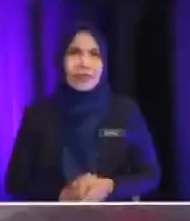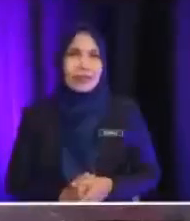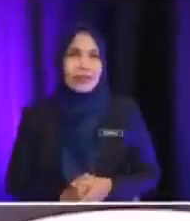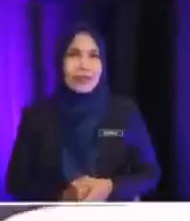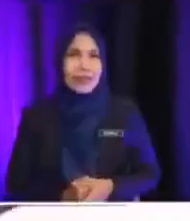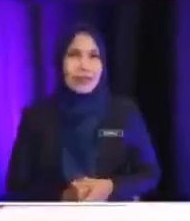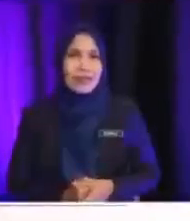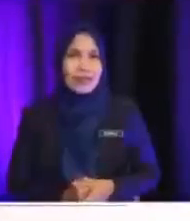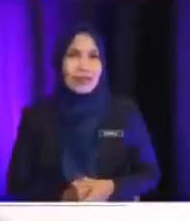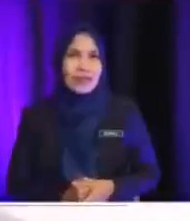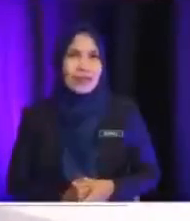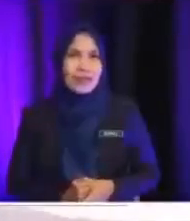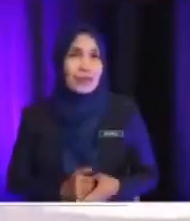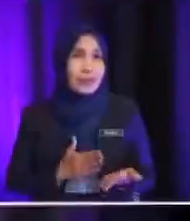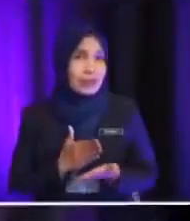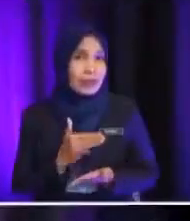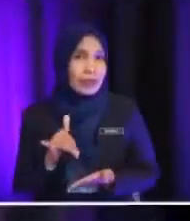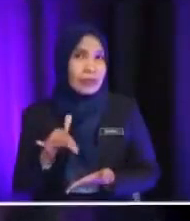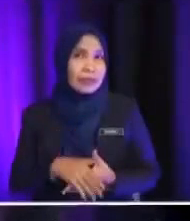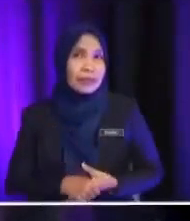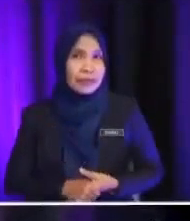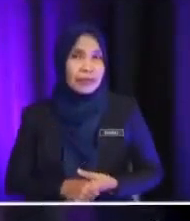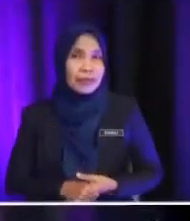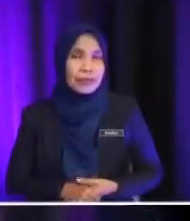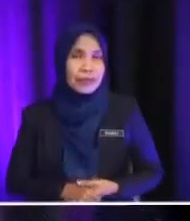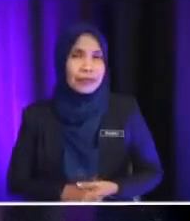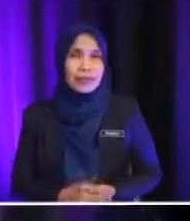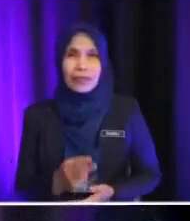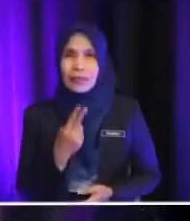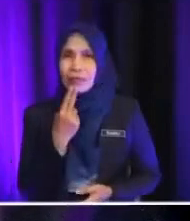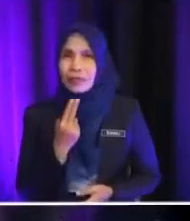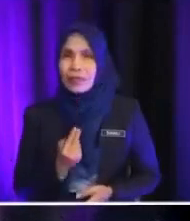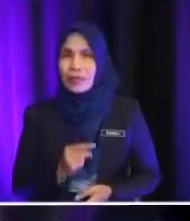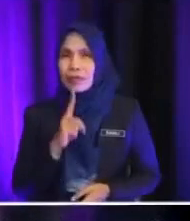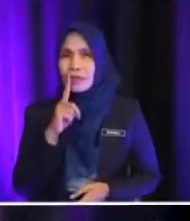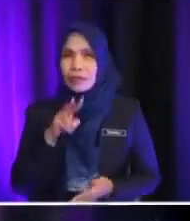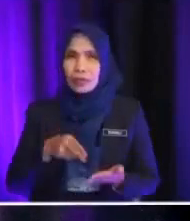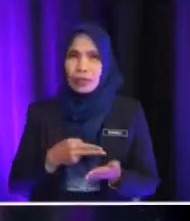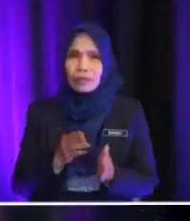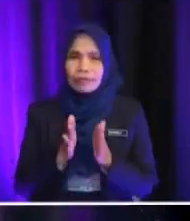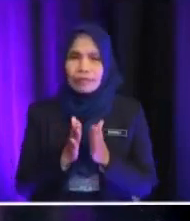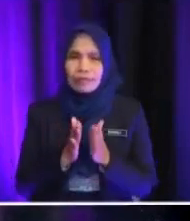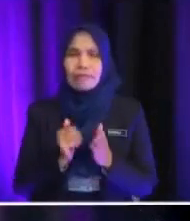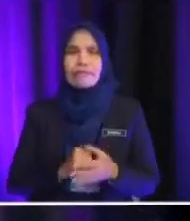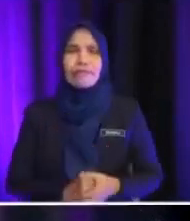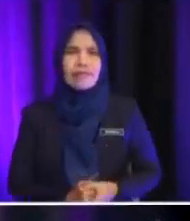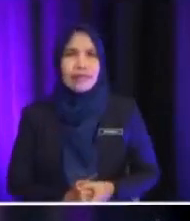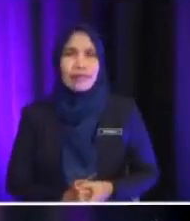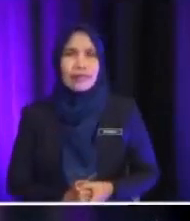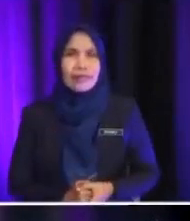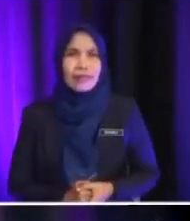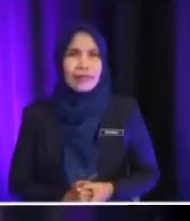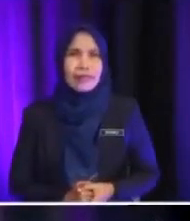Okey. Tengok cikgu seterusnya. Okey, seterusnya gula satu sudu kecil. Ayah tolong cikgu eh. Satu sudu